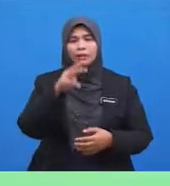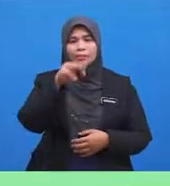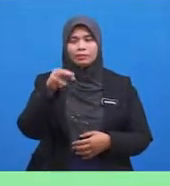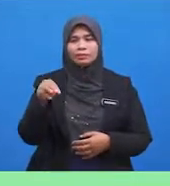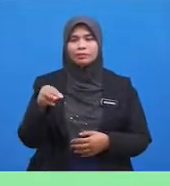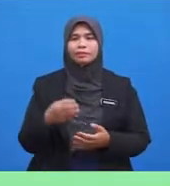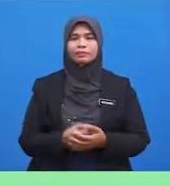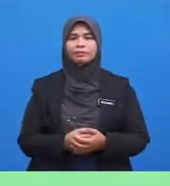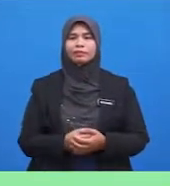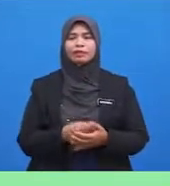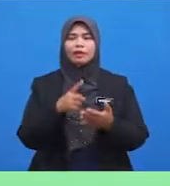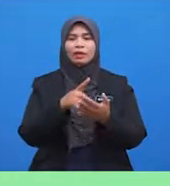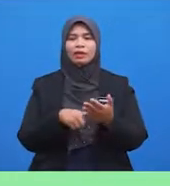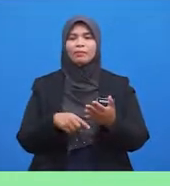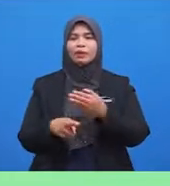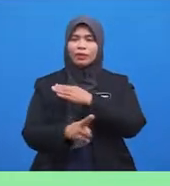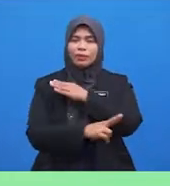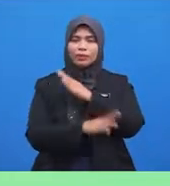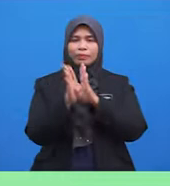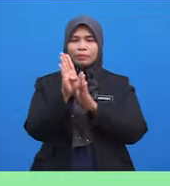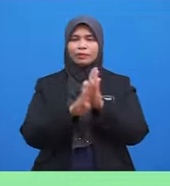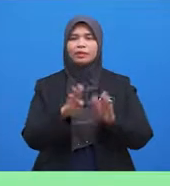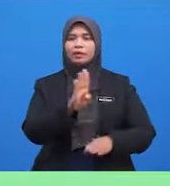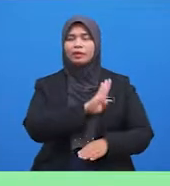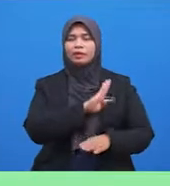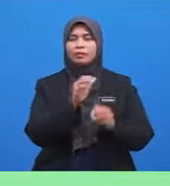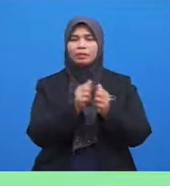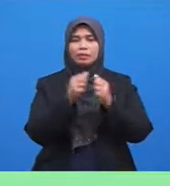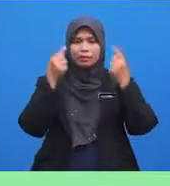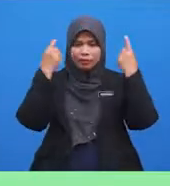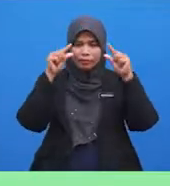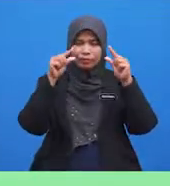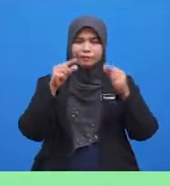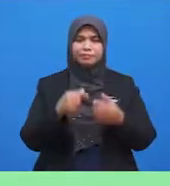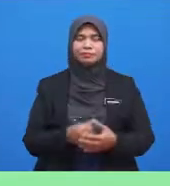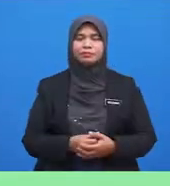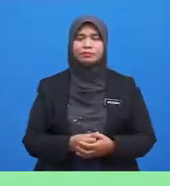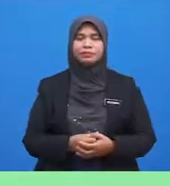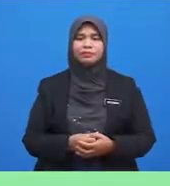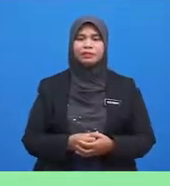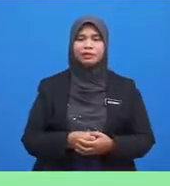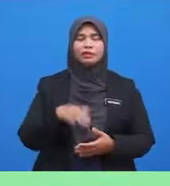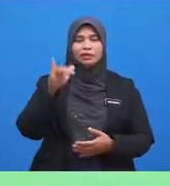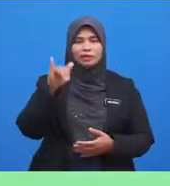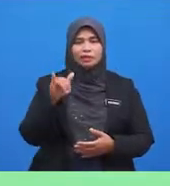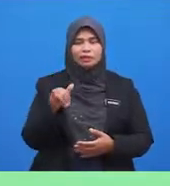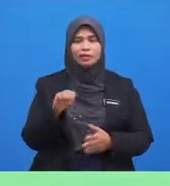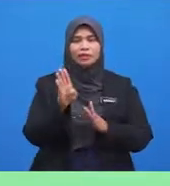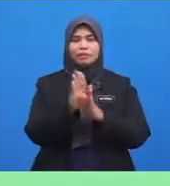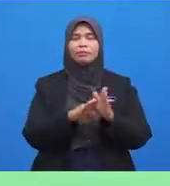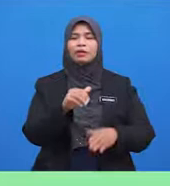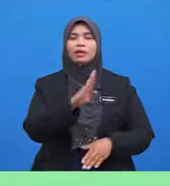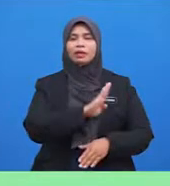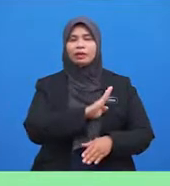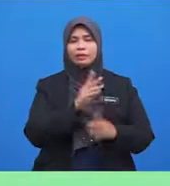Murid-murid, apa hukum beradab dengan guru murid-murid? Ya,